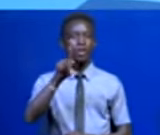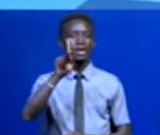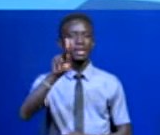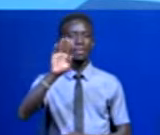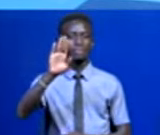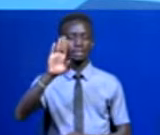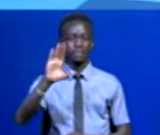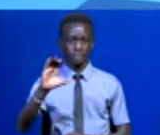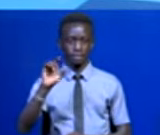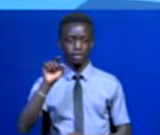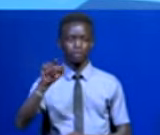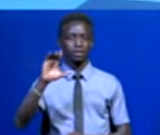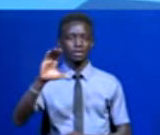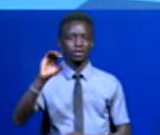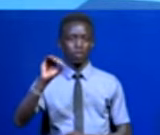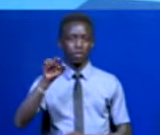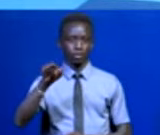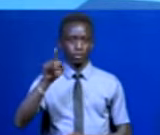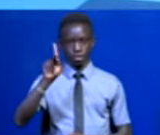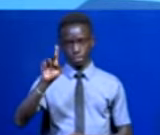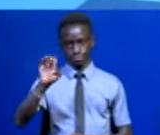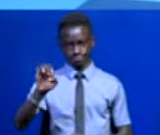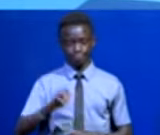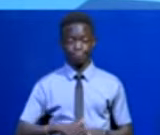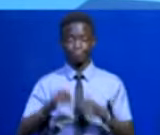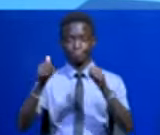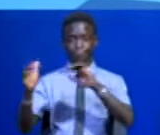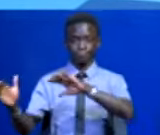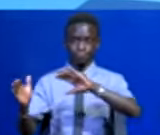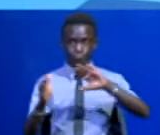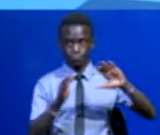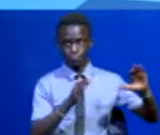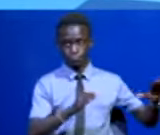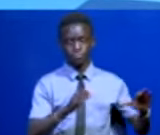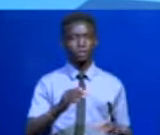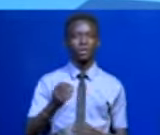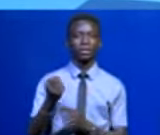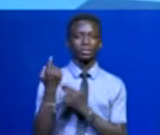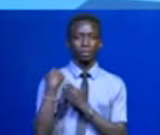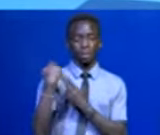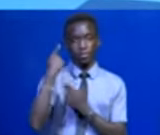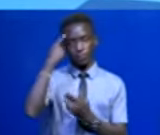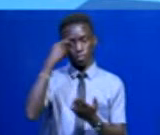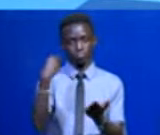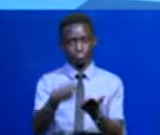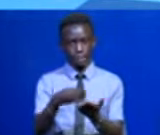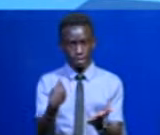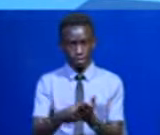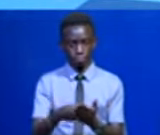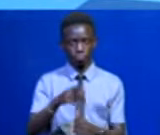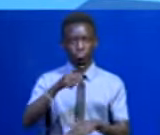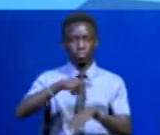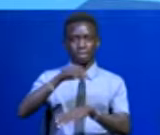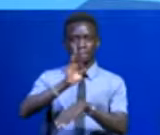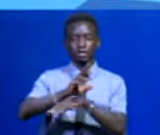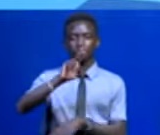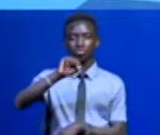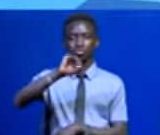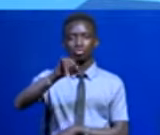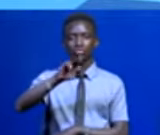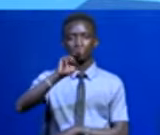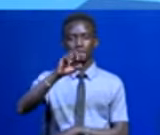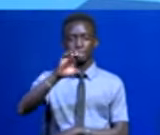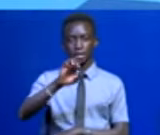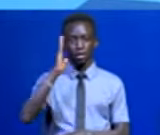www.kbc.co.ke. Tukiendelea ni kwa Waziri wa Fedha Prof Njoroge Ndung’u atawasilisha makadirio ya bajeti